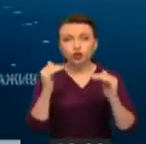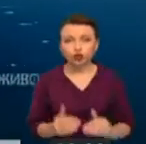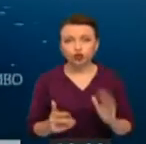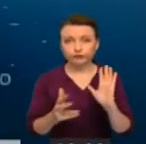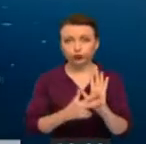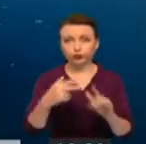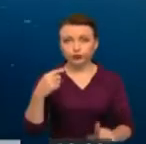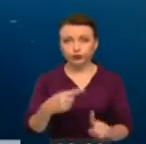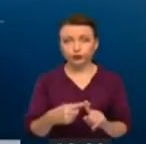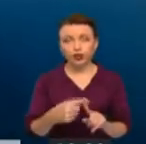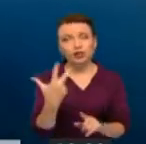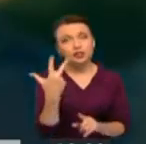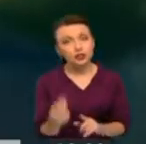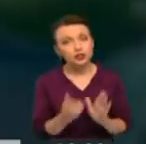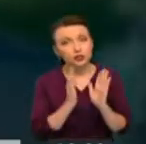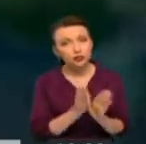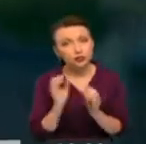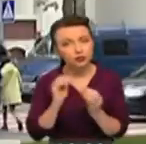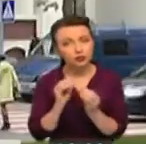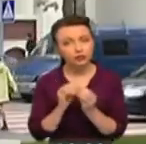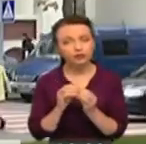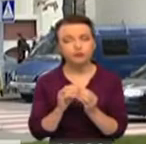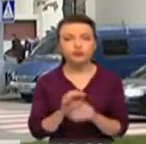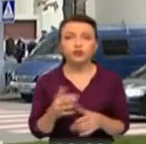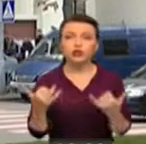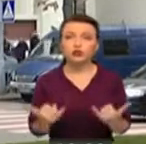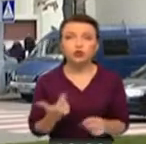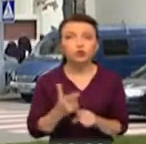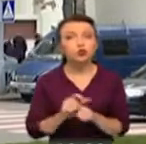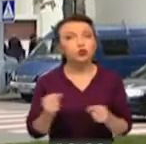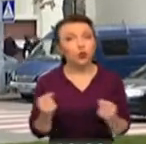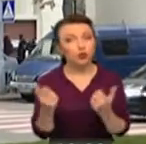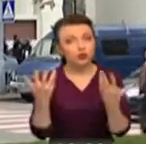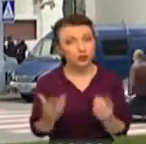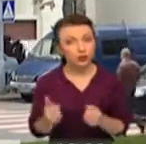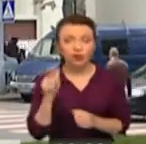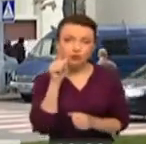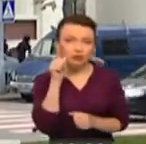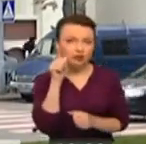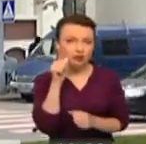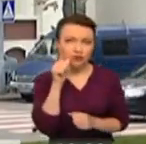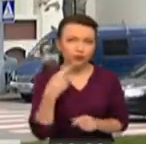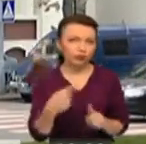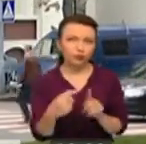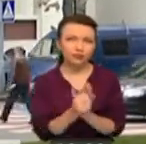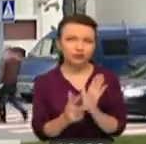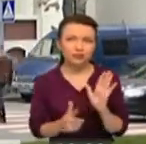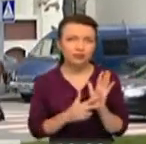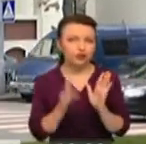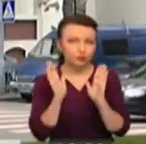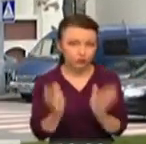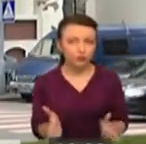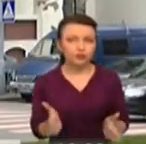градусів тепла 3 дні поспіль. Сьогодні дуже холодний день, післязавтра вже буде після плюс